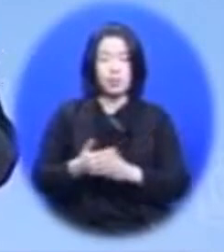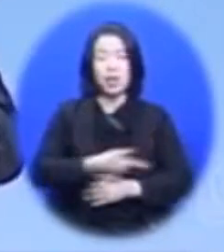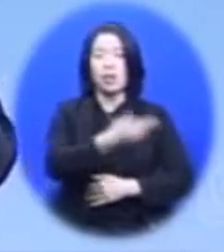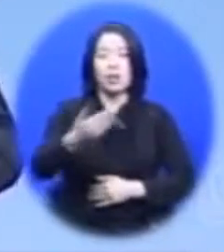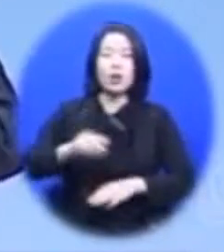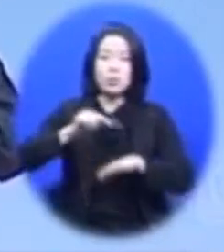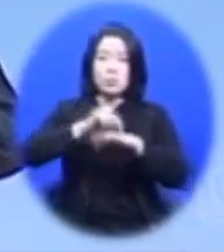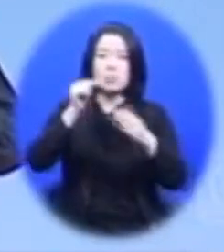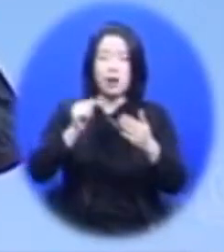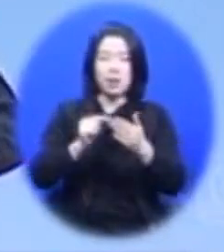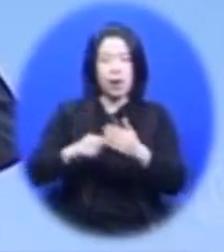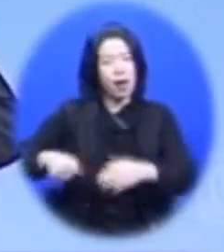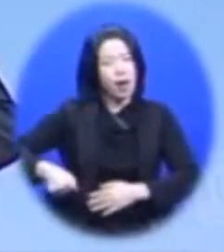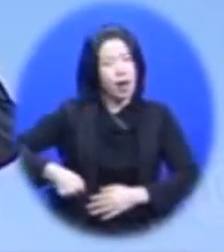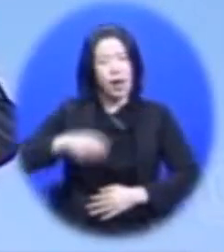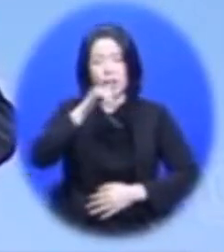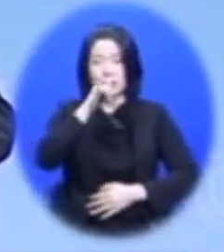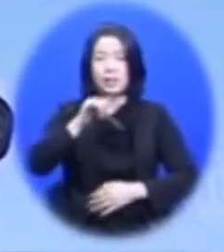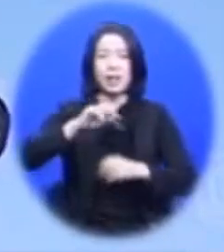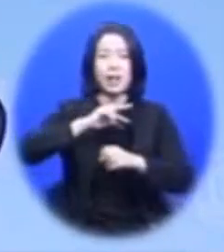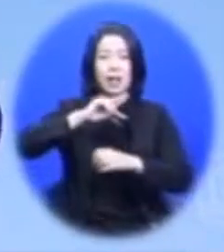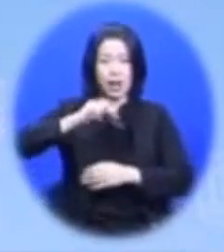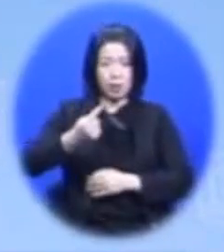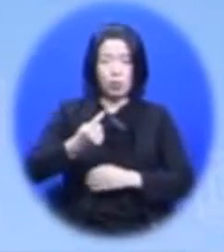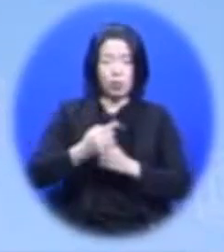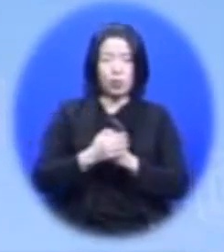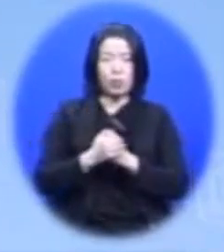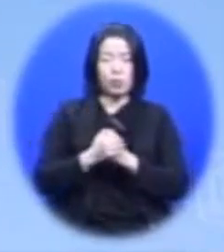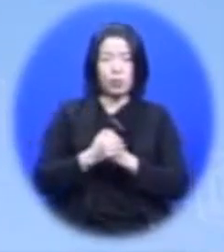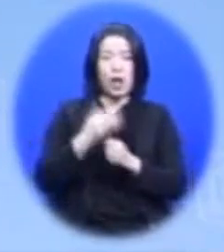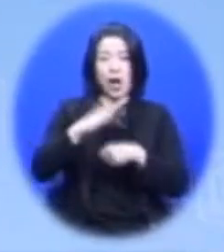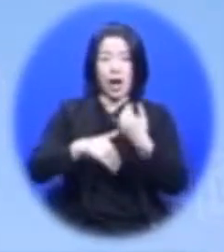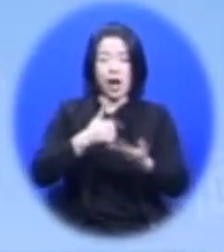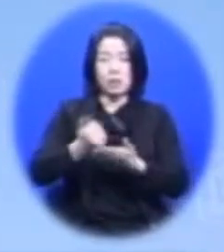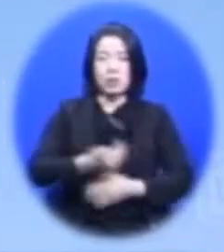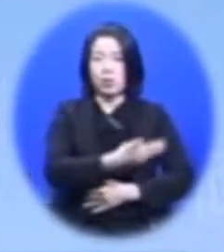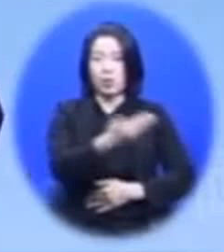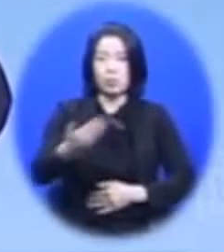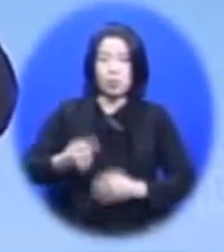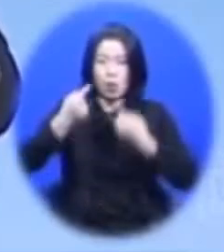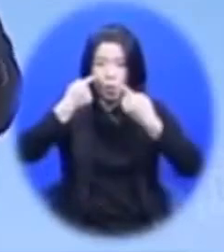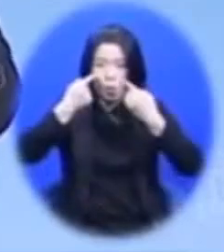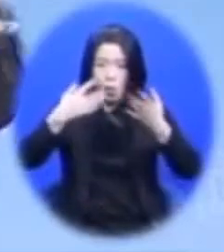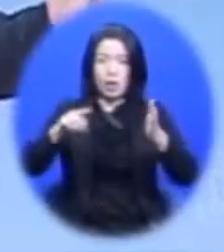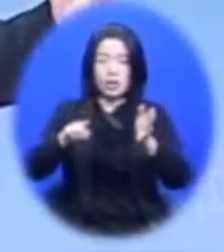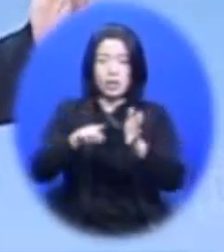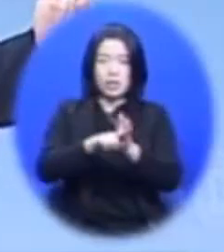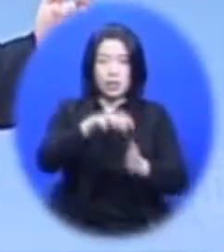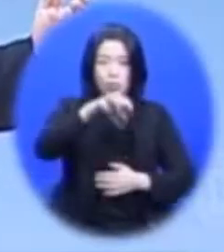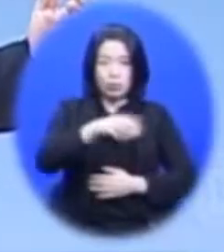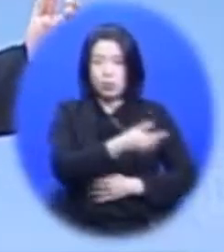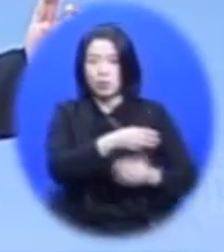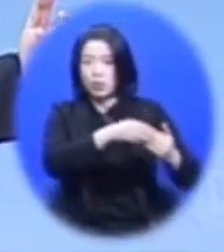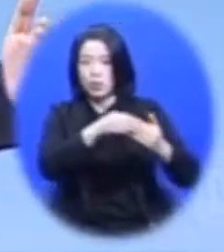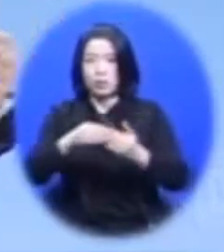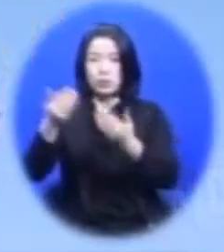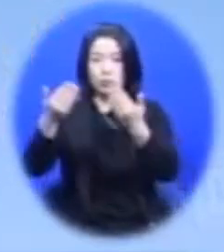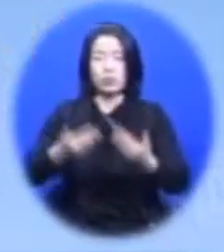여러분의 마음에 가책이 있다 하더라도 하나님은 여러분을 확신의 자리로 이끄실 거라는